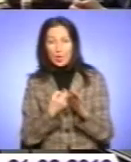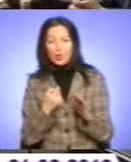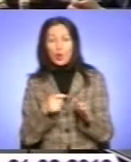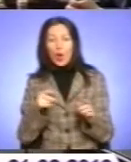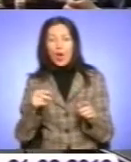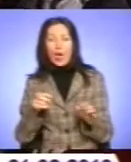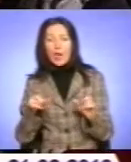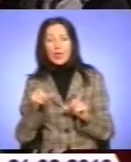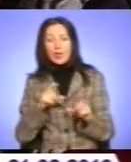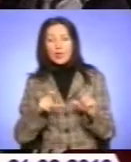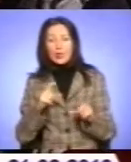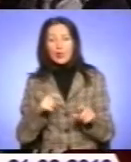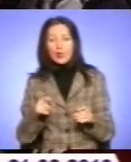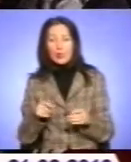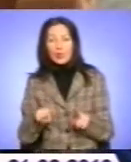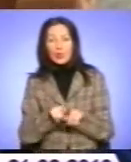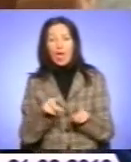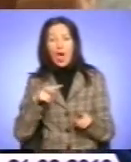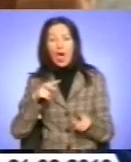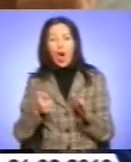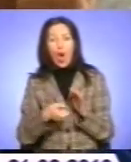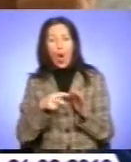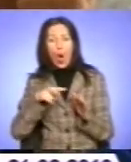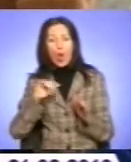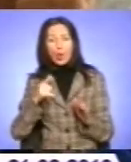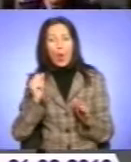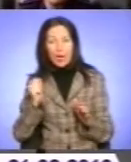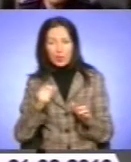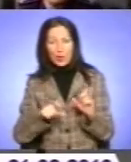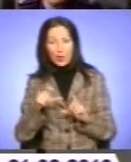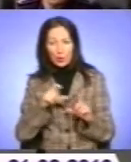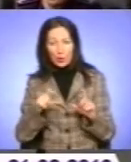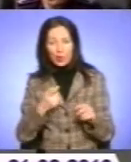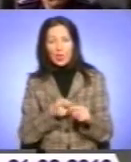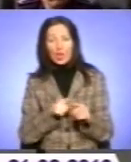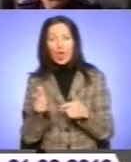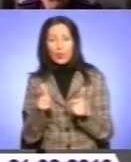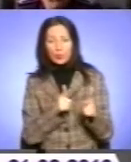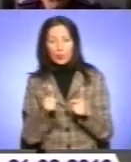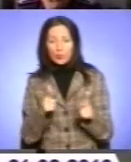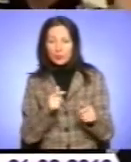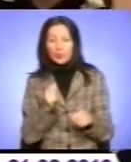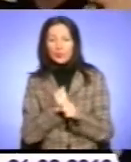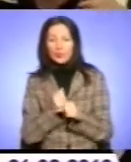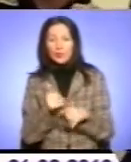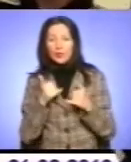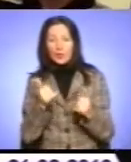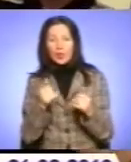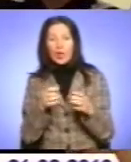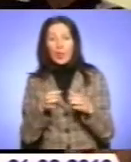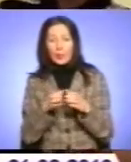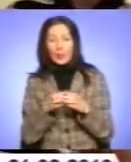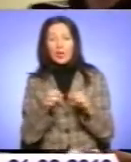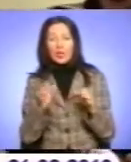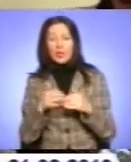державного університету внутрішніх справ України. Саме ці вузи готують фахівців для підрозділів Державної автомобільної інспекції за спеціальністю «Право